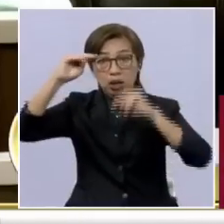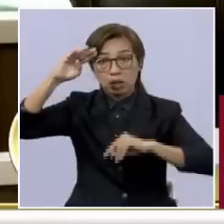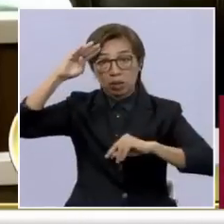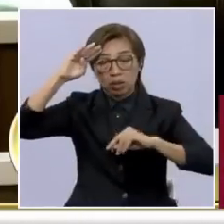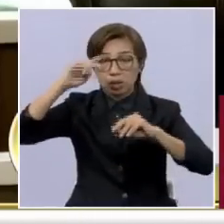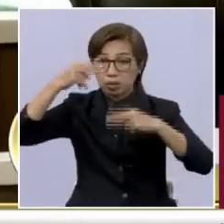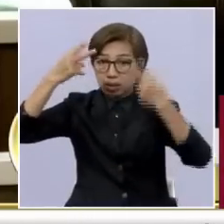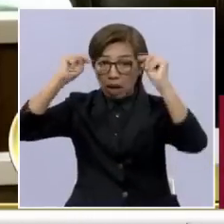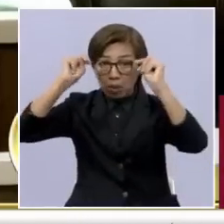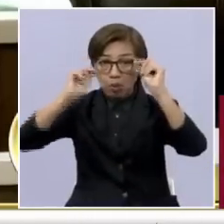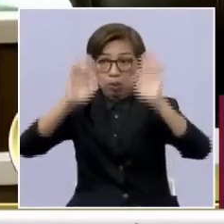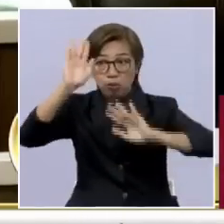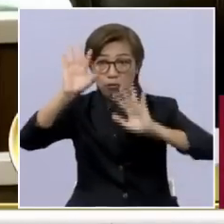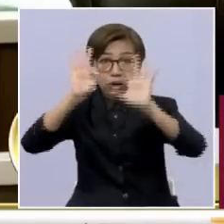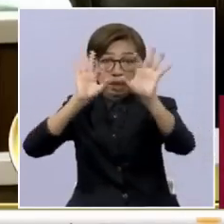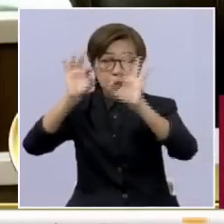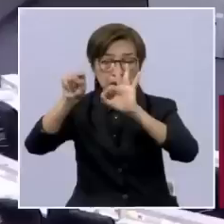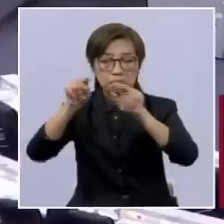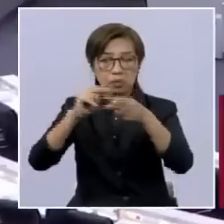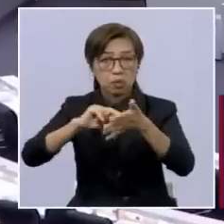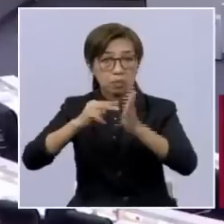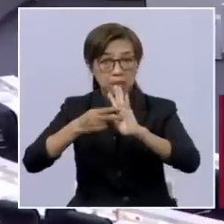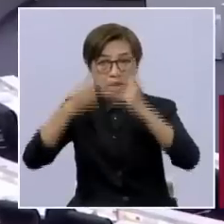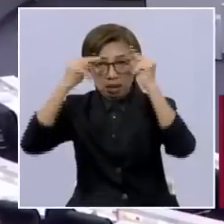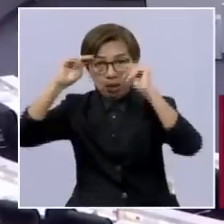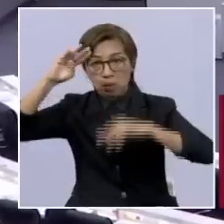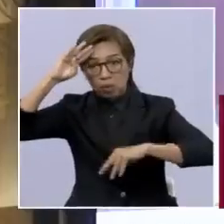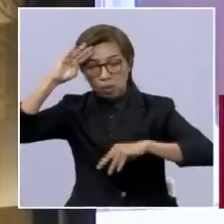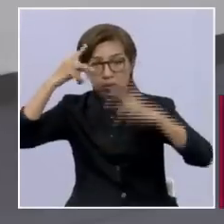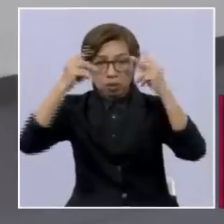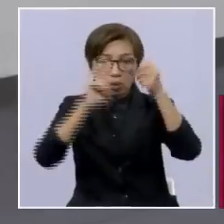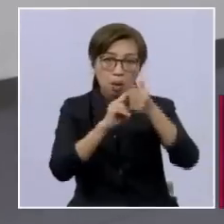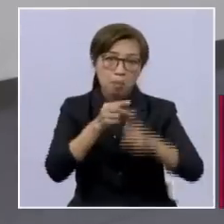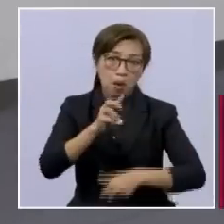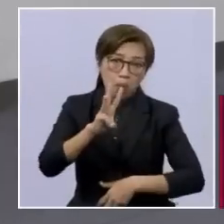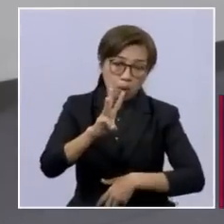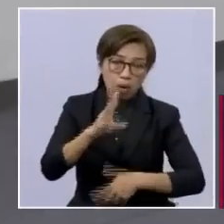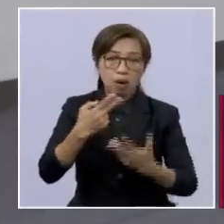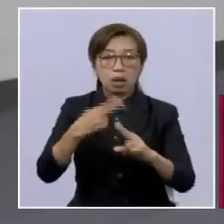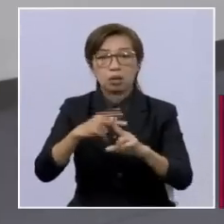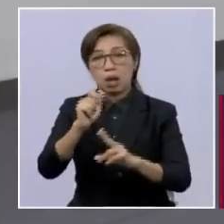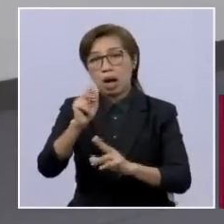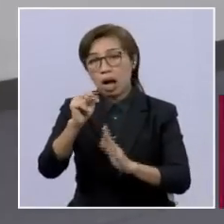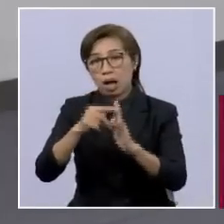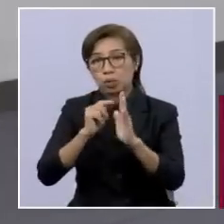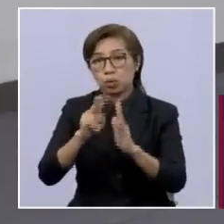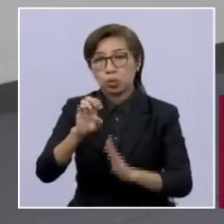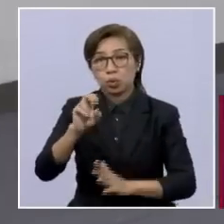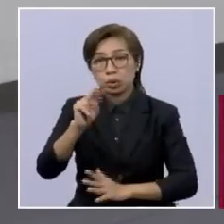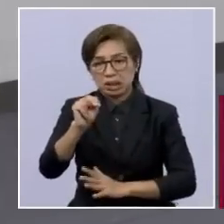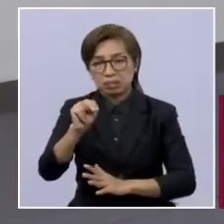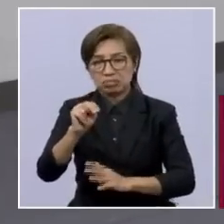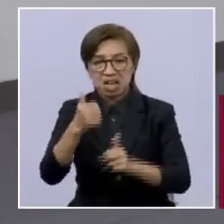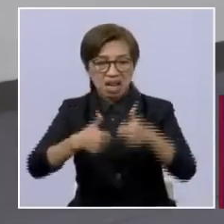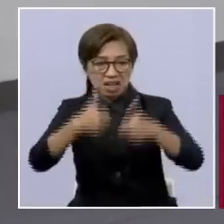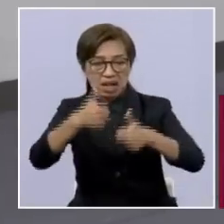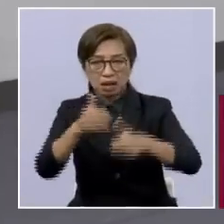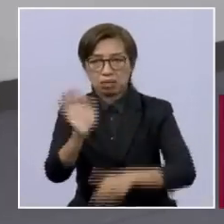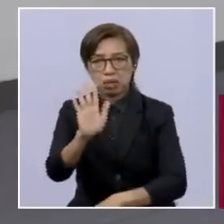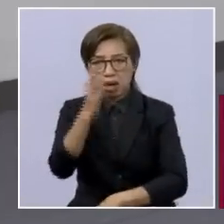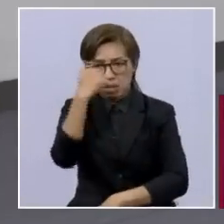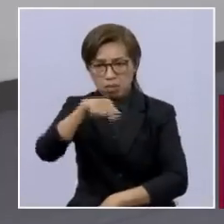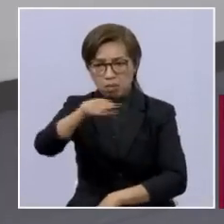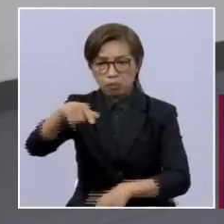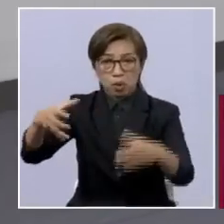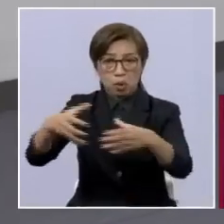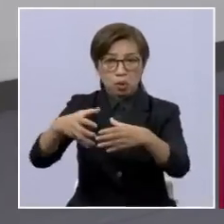จะไม่ใช่การแข่งขันระหว่างพลเอกประยุทธ์หรือพลเอกประวิตรหรือนายอนุทินชาญวีรกูลเพราะทั้ง3พรรคหลักของรัฐบาลจะขาด